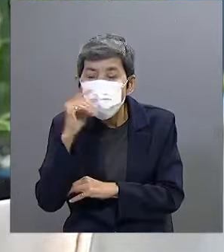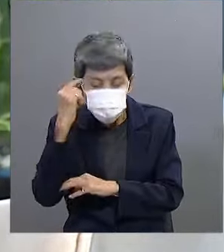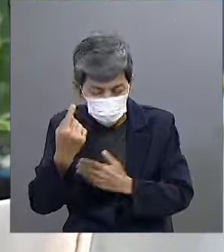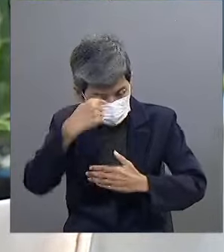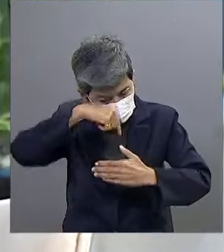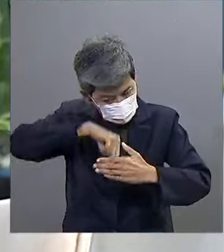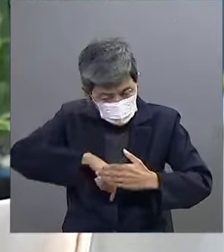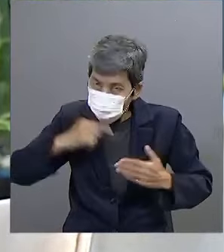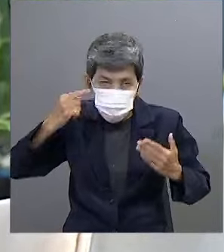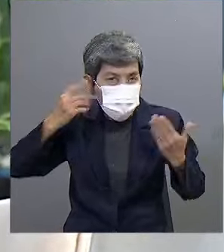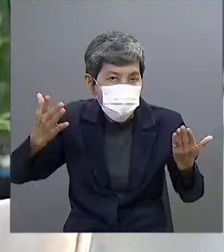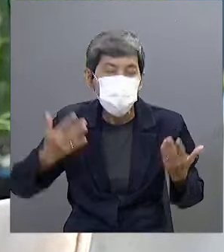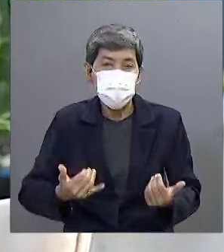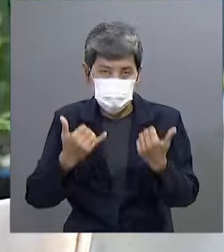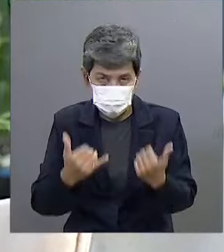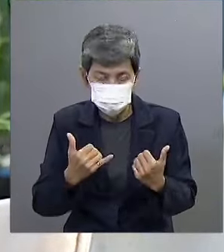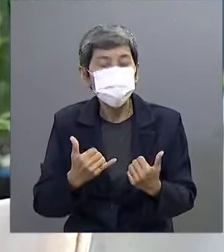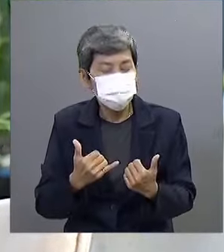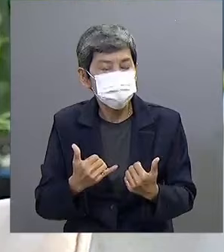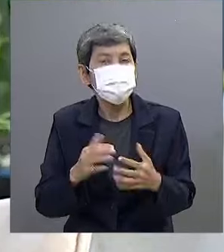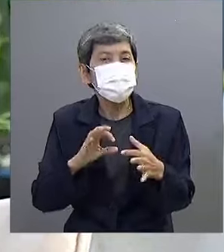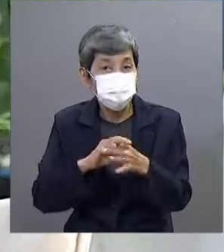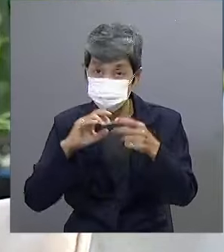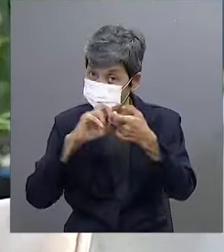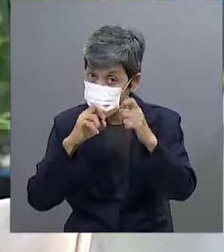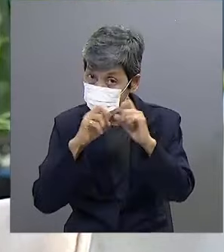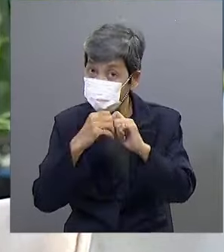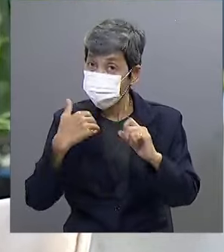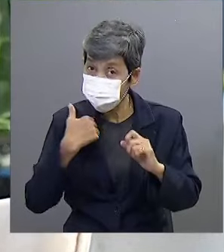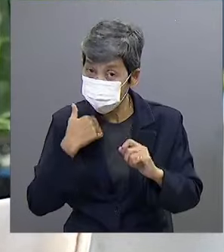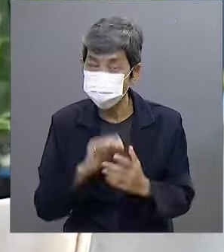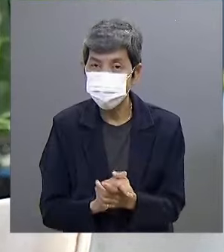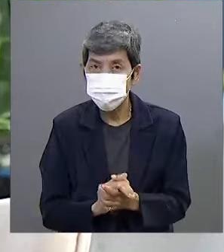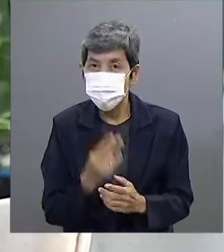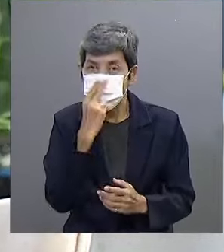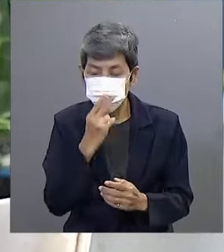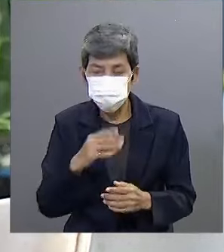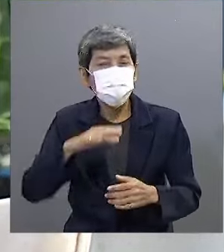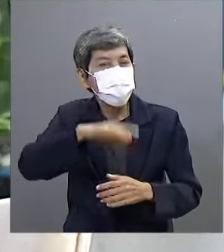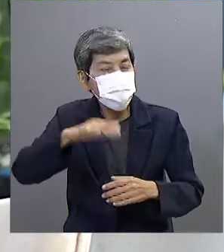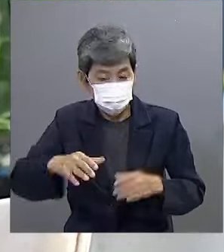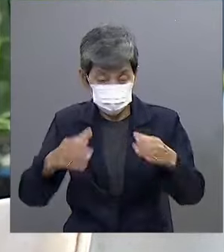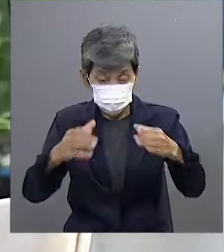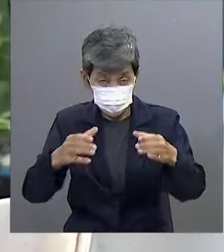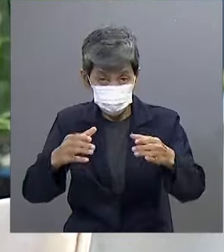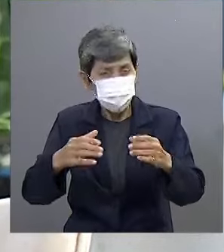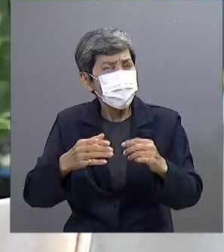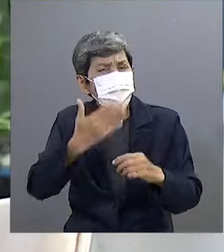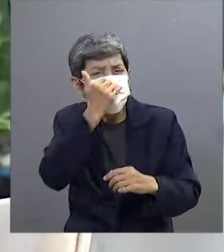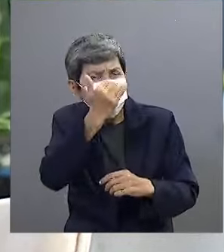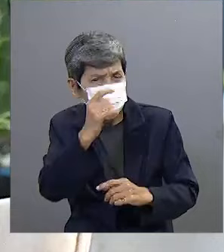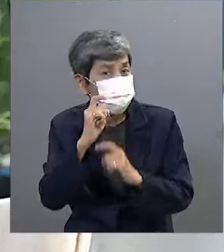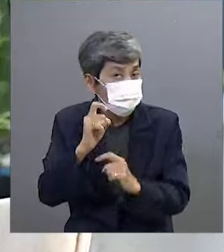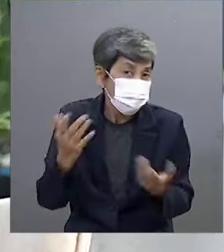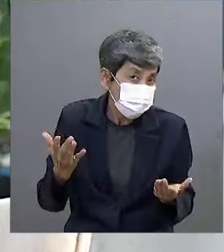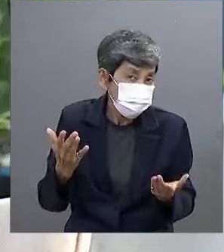ไรวันนี้ชวนคุณผู้ชมมาทำความรู้จักกับภาวะที่มีชื่อว่า Shaken Baby Syndrome นะคะเกิดขึ้นได้อย่างไรเป็นอันตรายหรือไม่เขย่